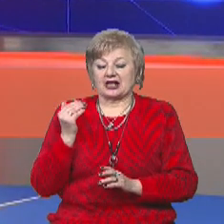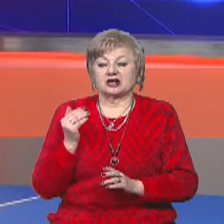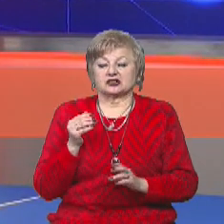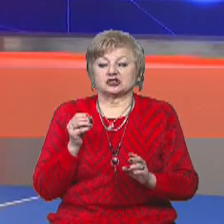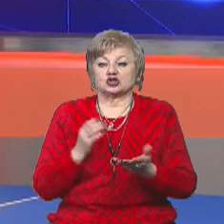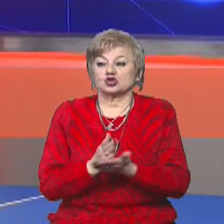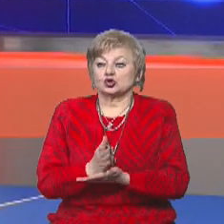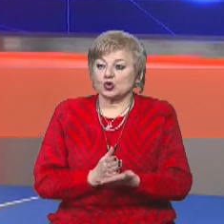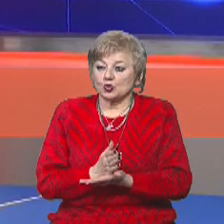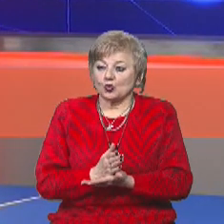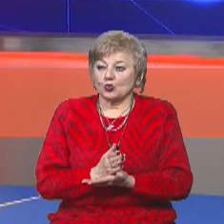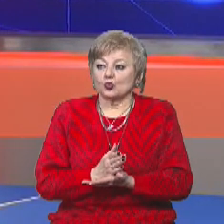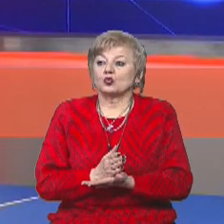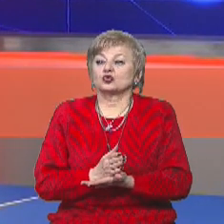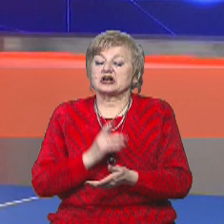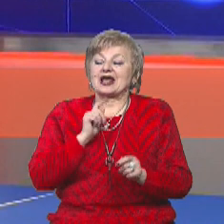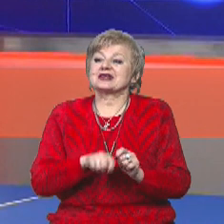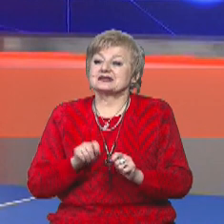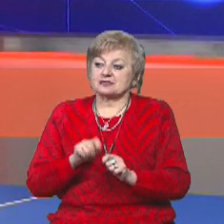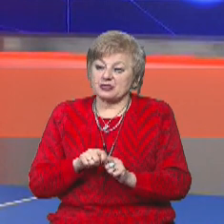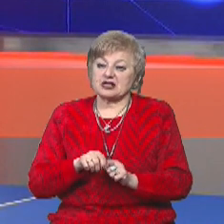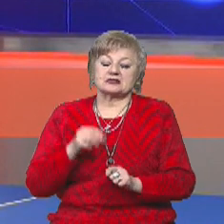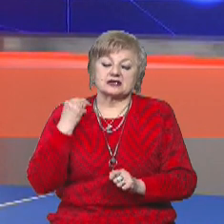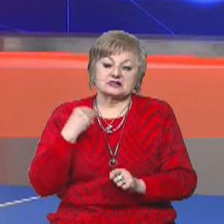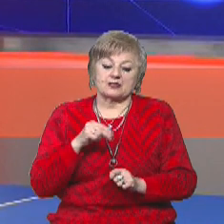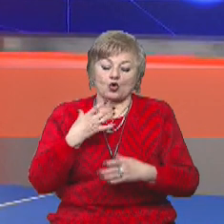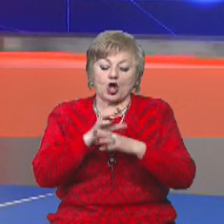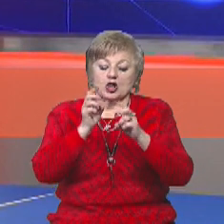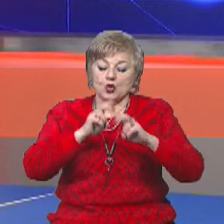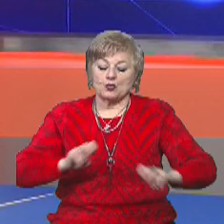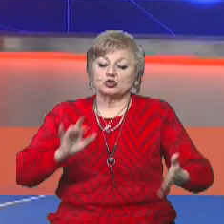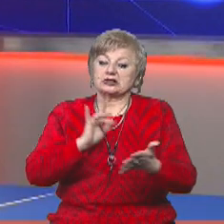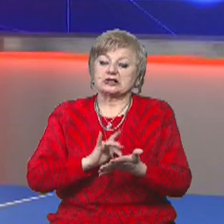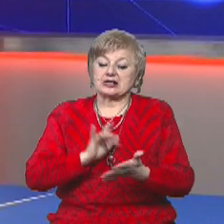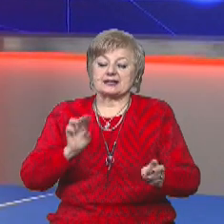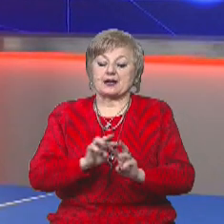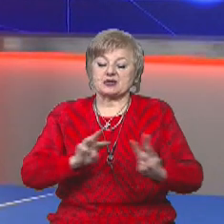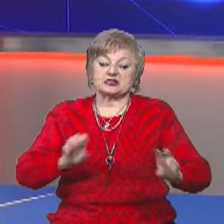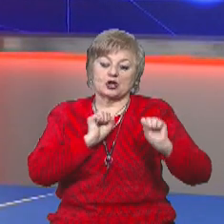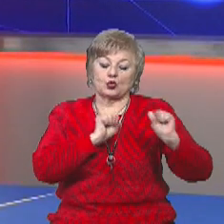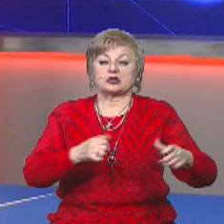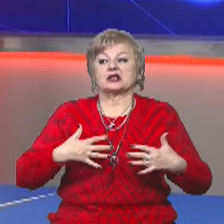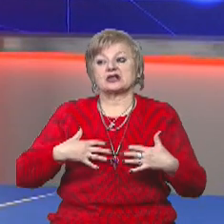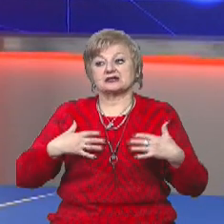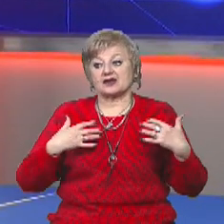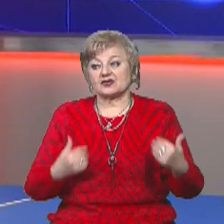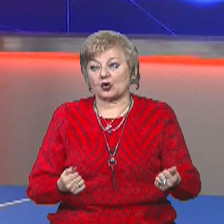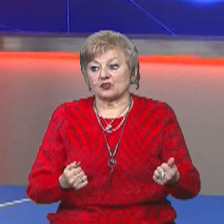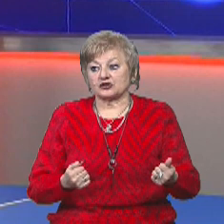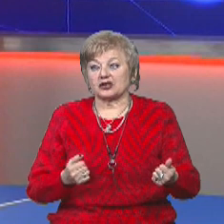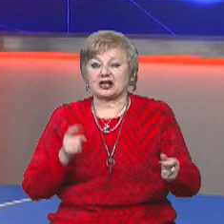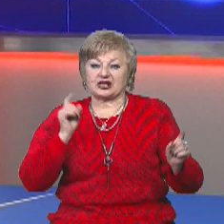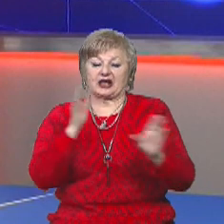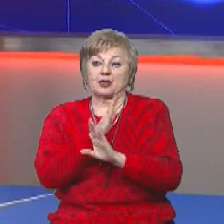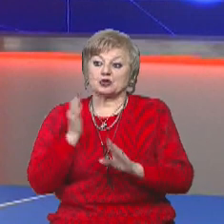Держпродслужба в Запорізькій області, Державна екологічна інспекція, Запорізький обласний лабораторний центр Міністерства охорони здоров'я і Запорізький обласний центр з